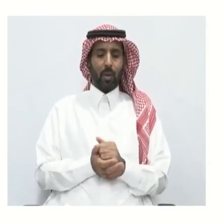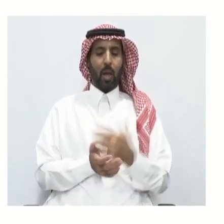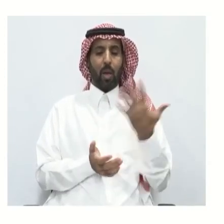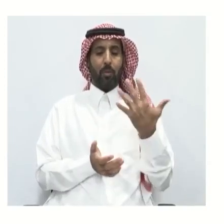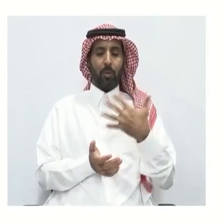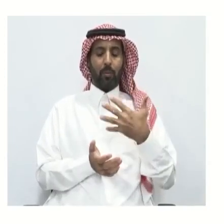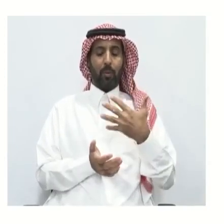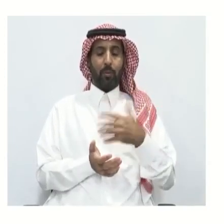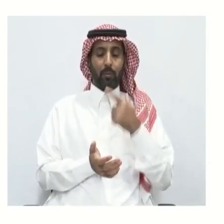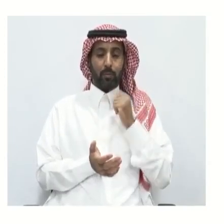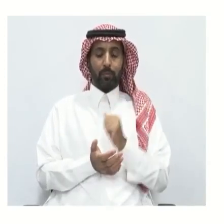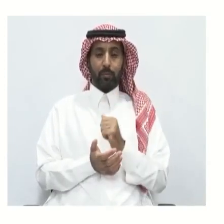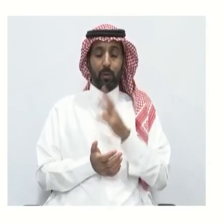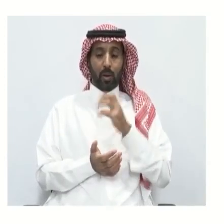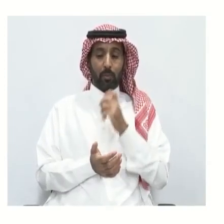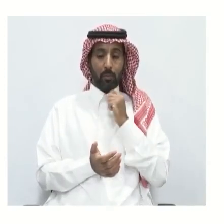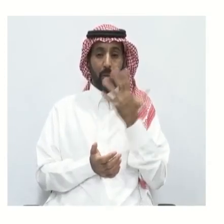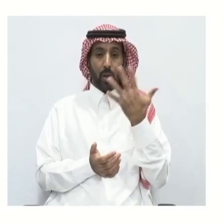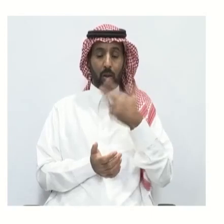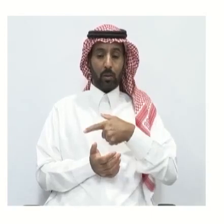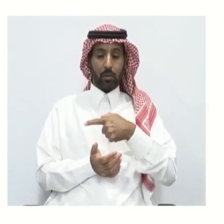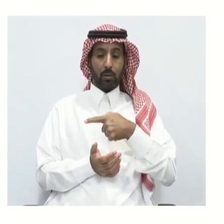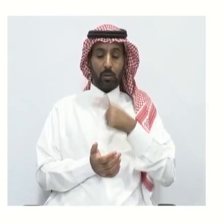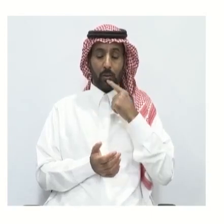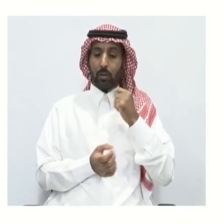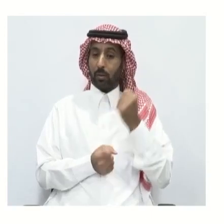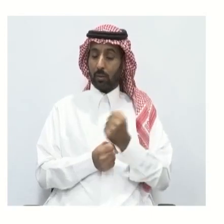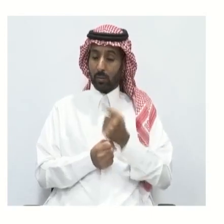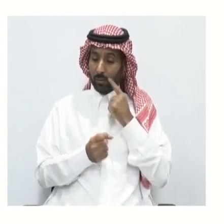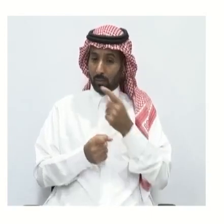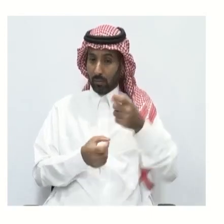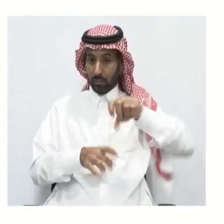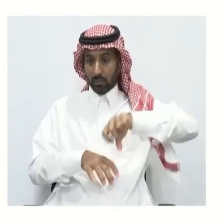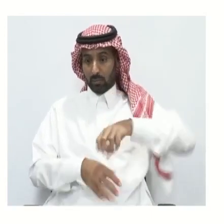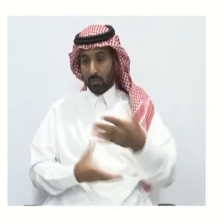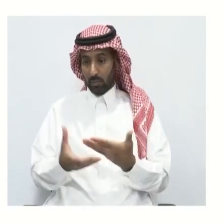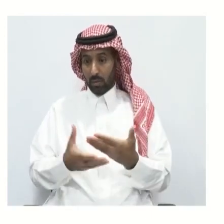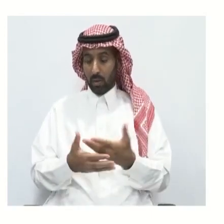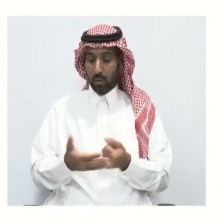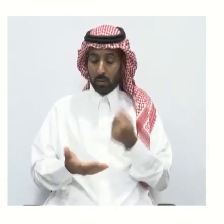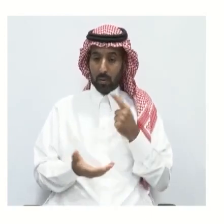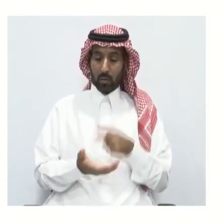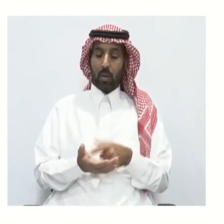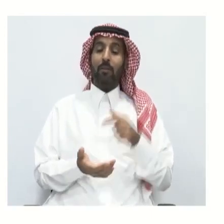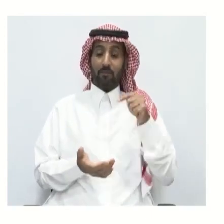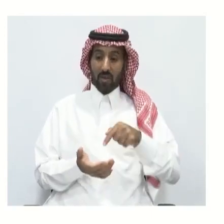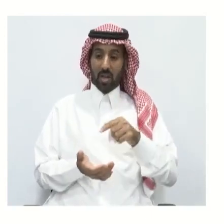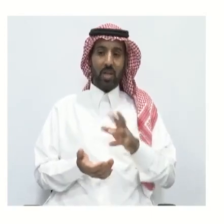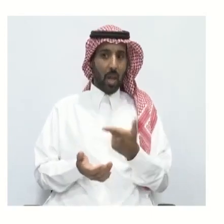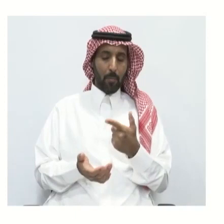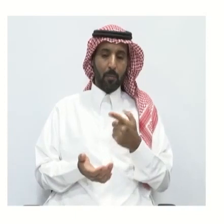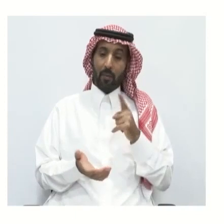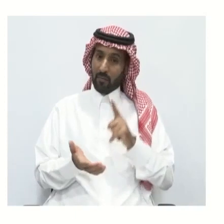515.9 من يوديد الزنك بما انه قال عمليا فهذا هو المردود الفعلي